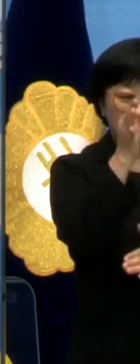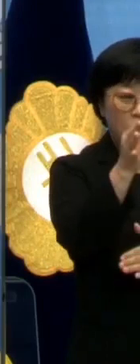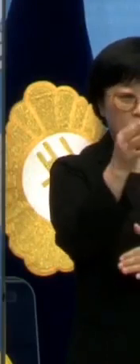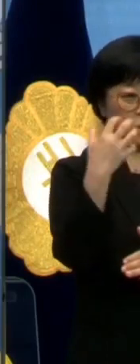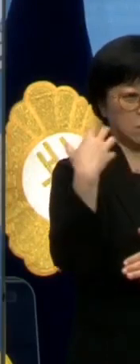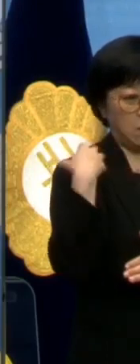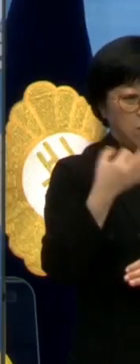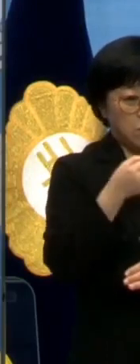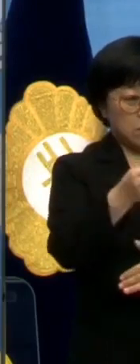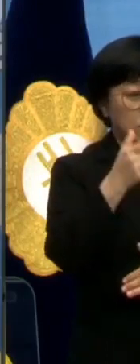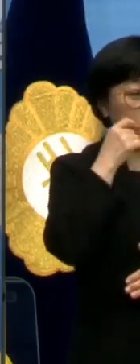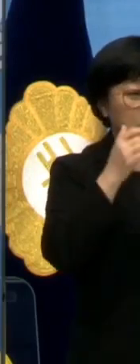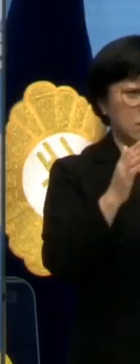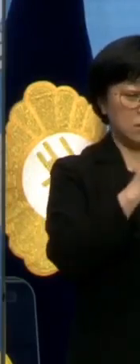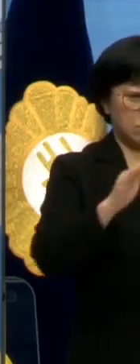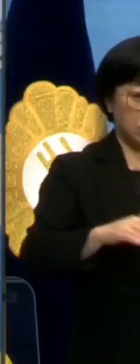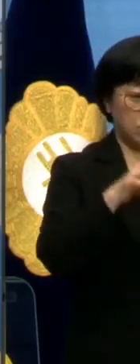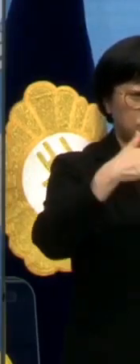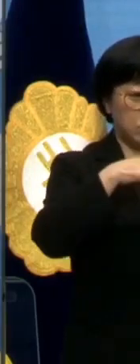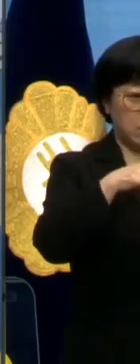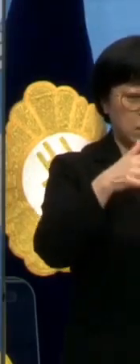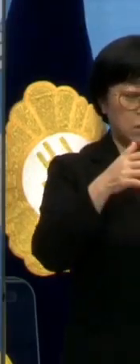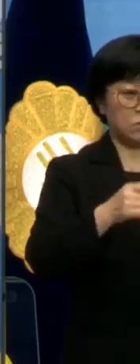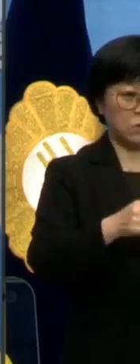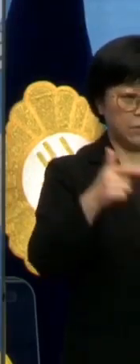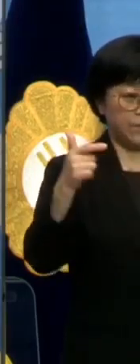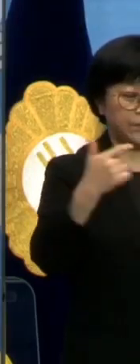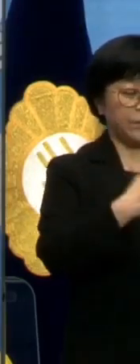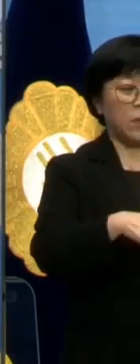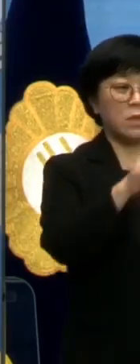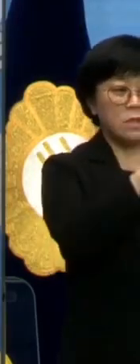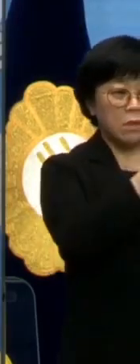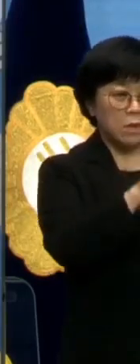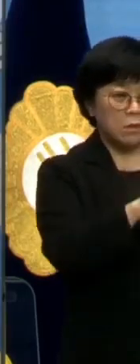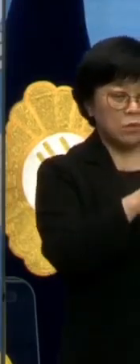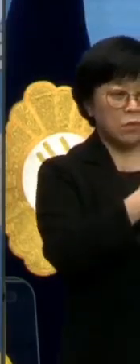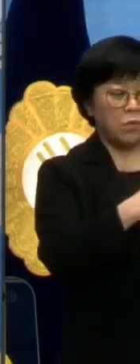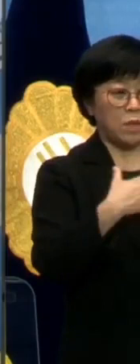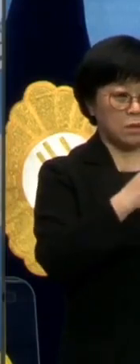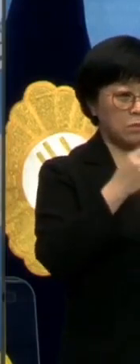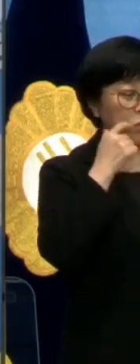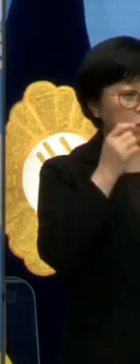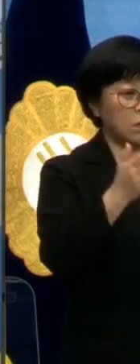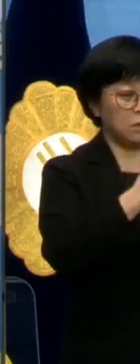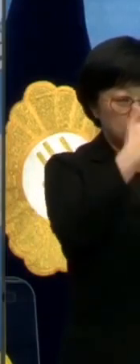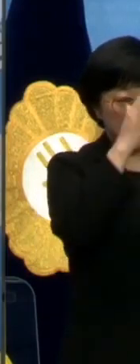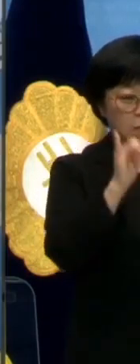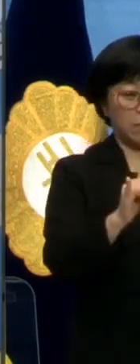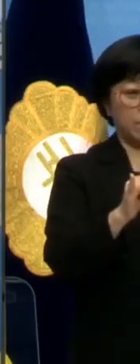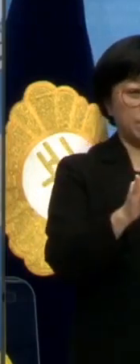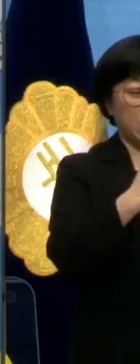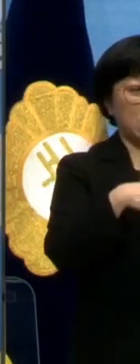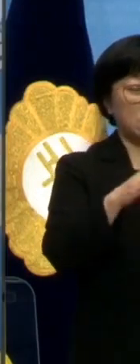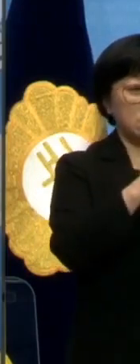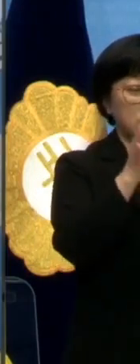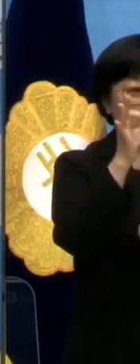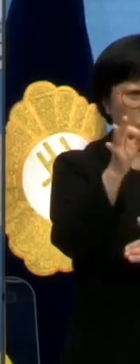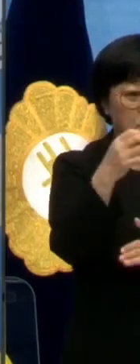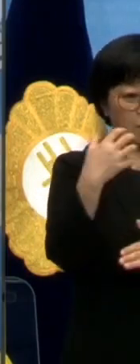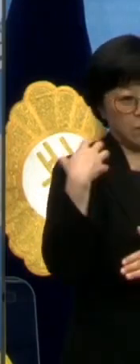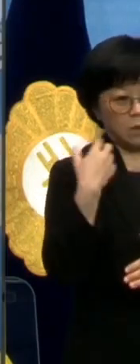가구가 늘어나고 있습니다. 특히 취업난에 불완전 노동을 전전하는 청년들은 주거비를 감당할